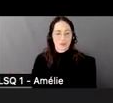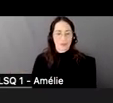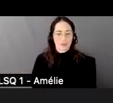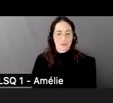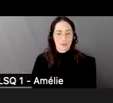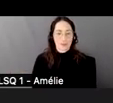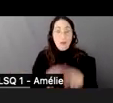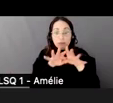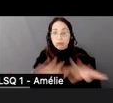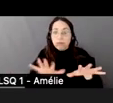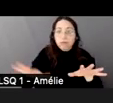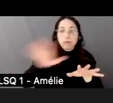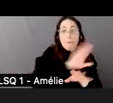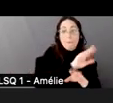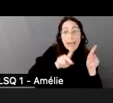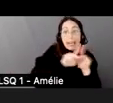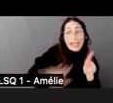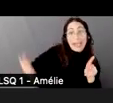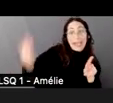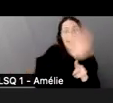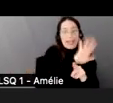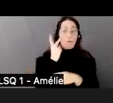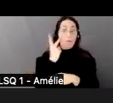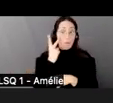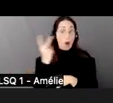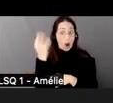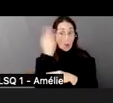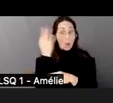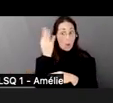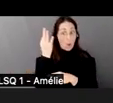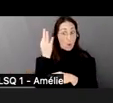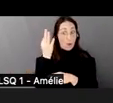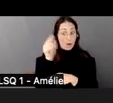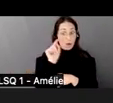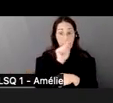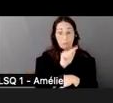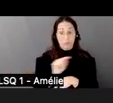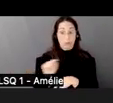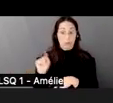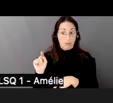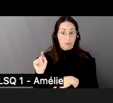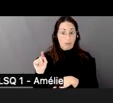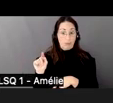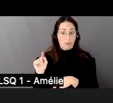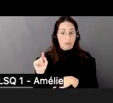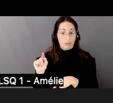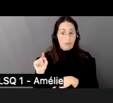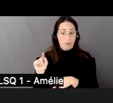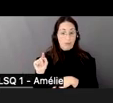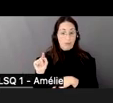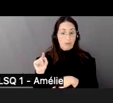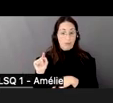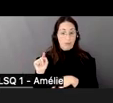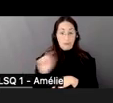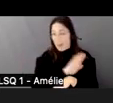La portée nationale, nous voyons que le cours euh, se, est suivi